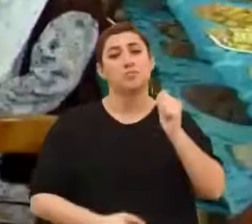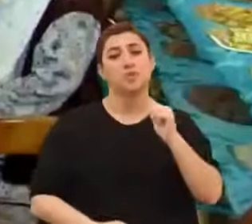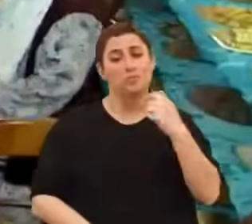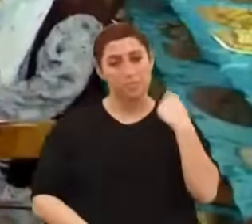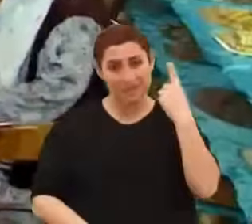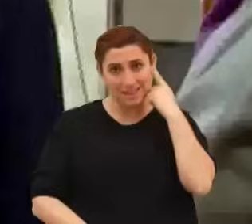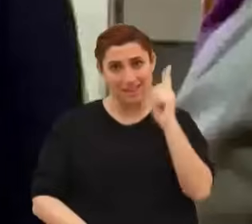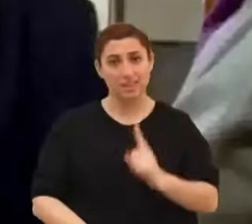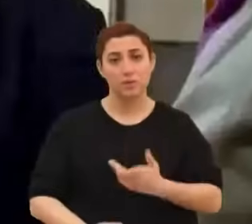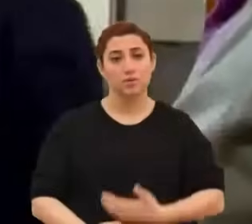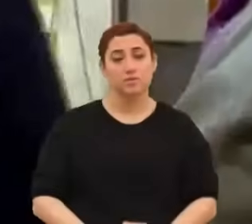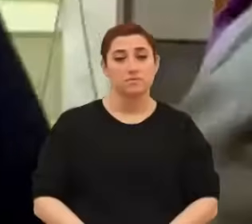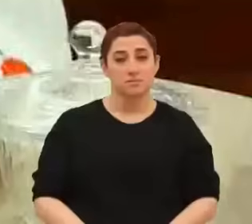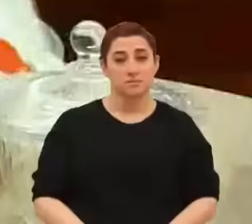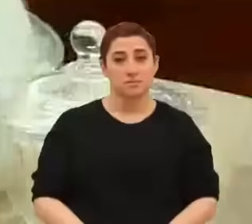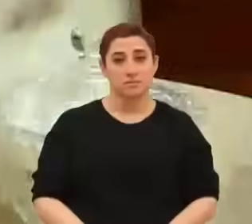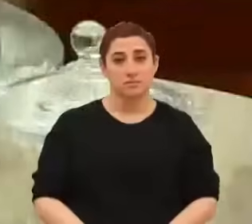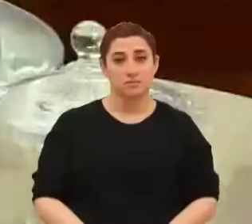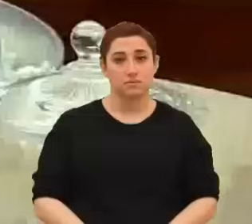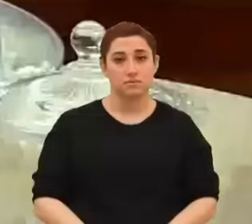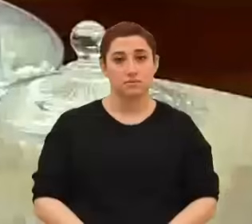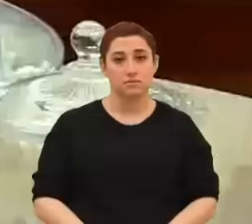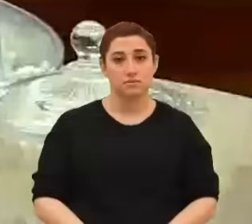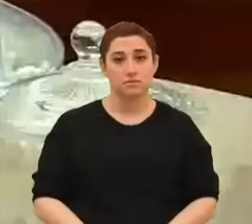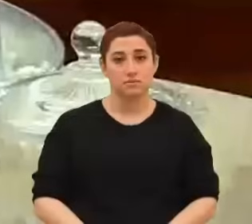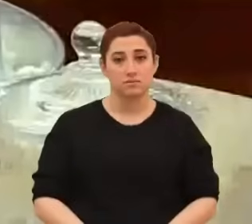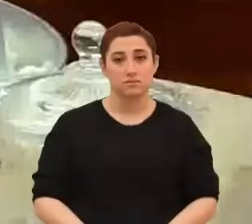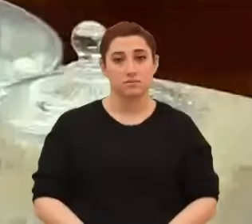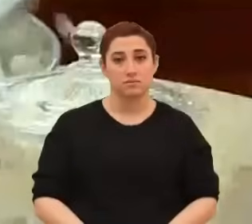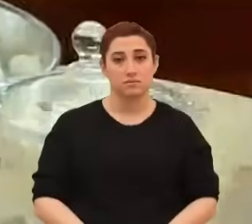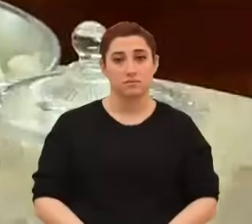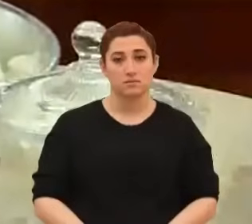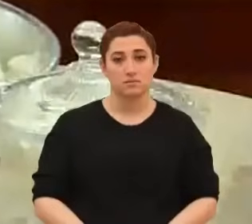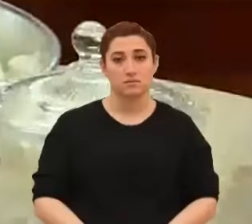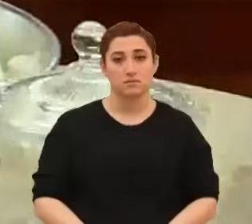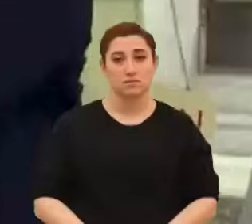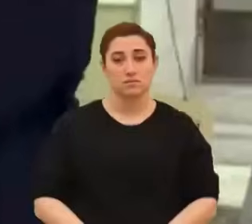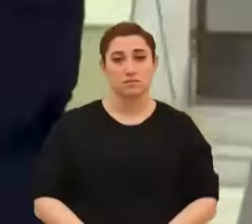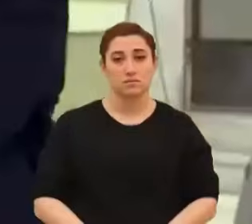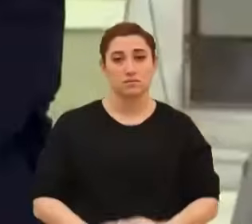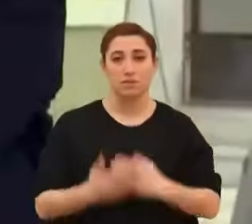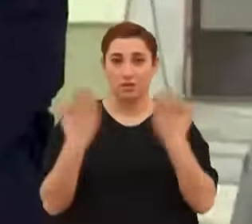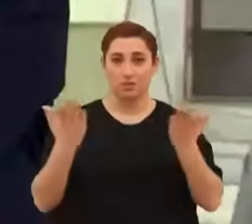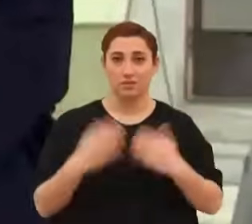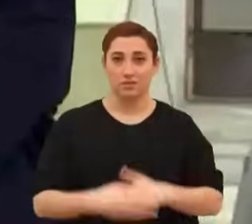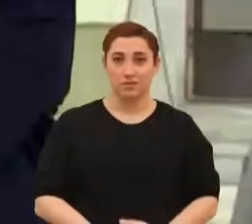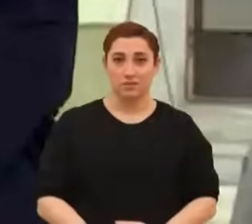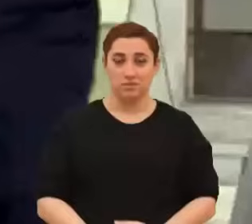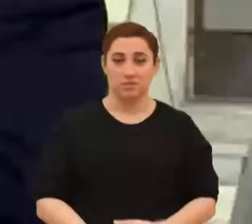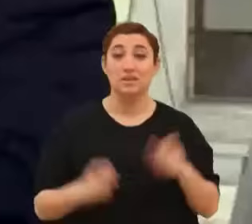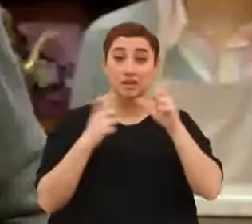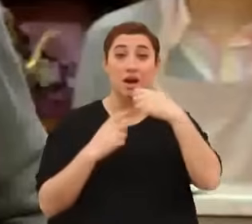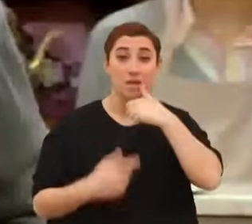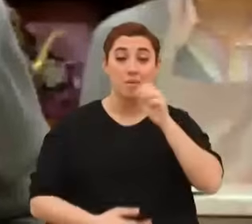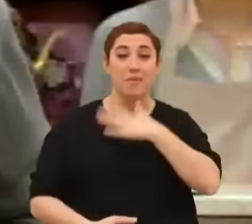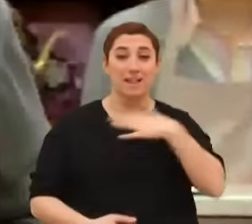önce bir dinle. Tepsinin üstünden örtüyü çekip kapanmış tencereyi kaldırdı. Dedim. Sam